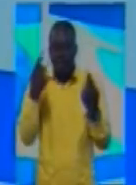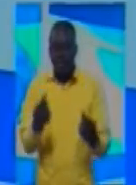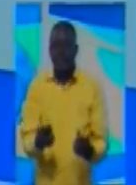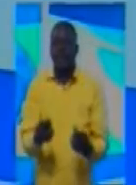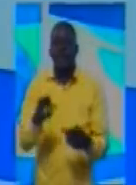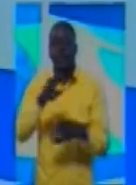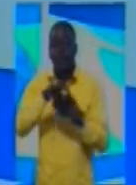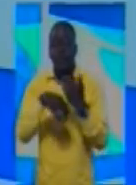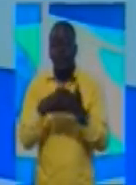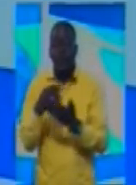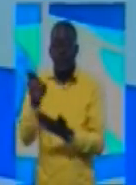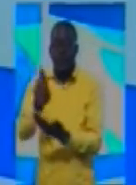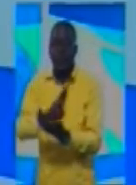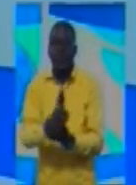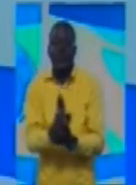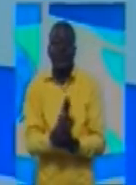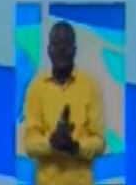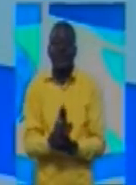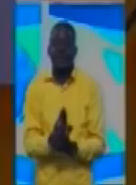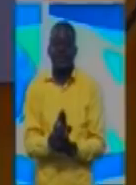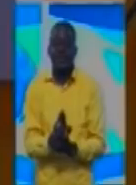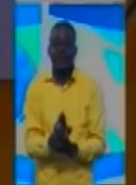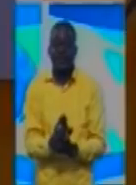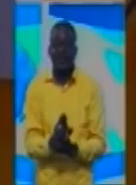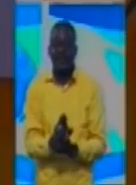Bembamba et Amandine Lalsaga.